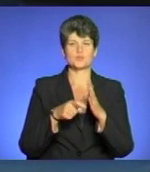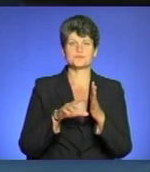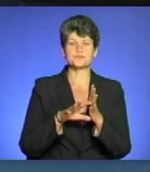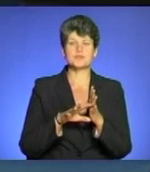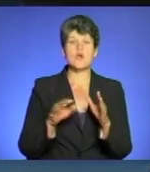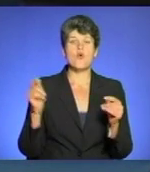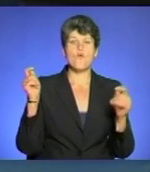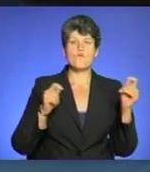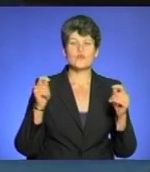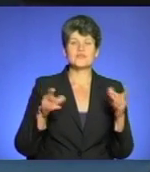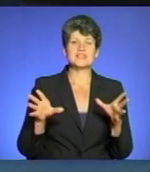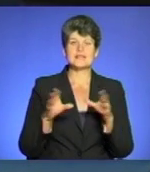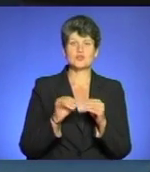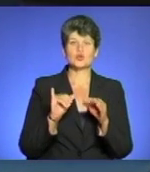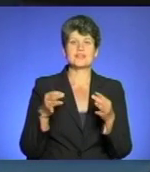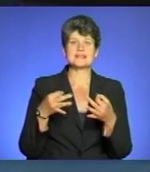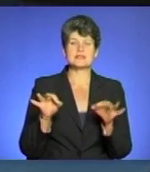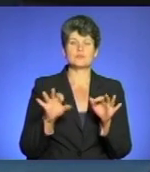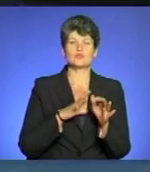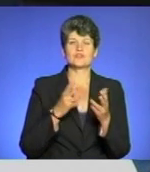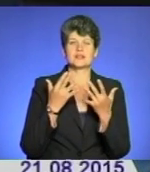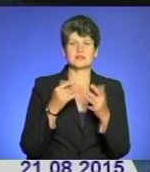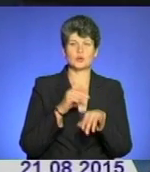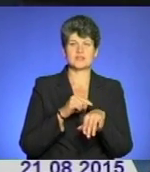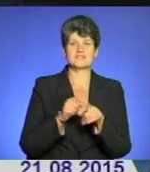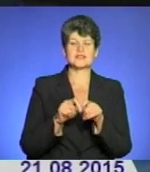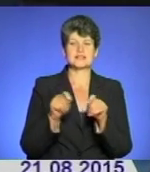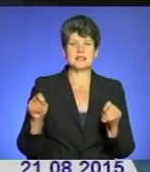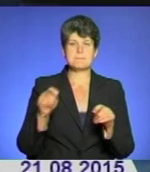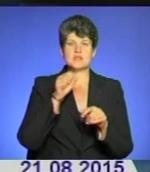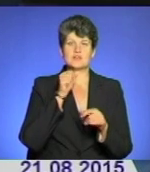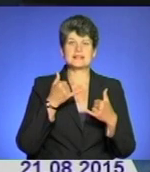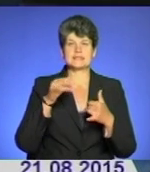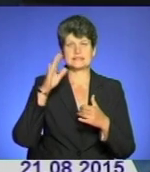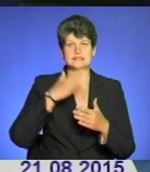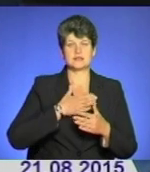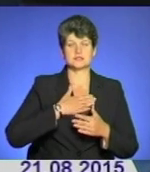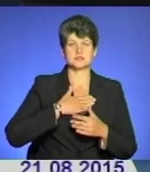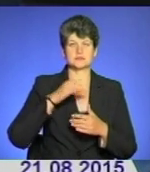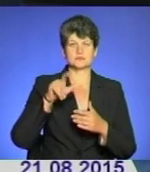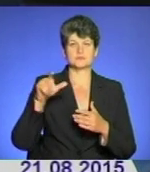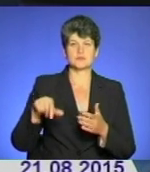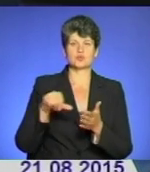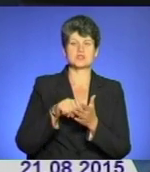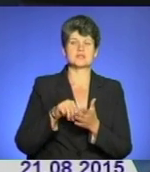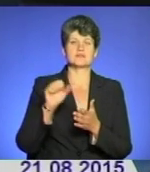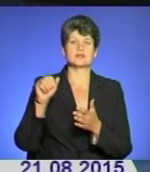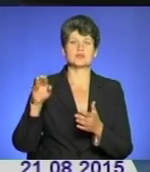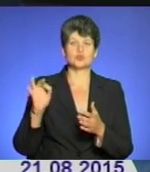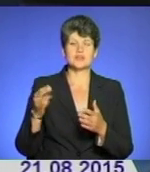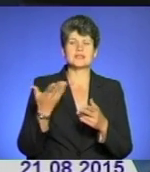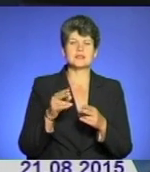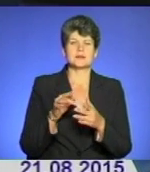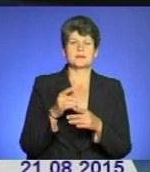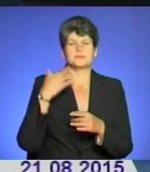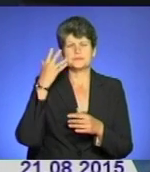Форум «Від єдності до незалежності» став на кілька годин відкритим мікрофоном для наших краян – волонтерам, учасникам АТО. Їх міркування про нинішні